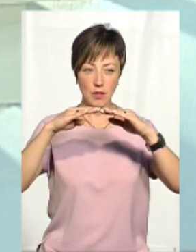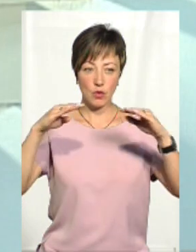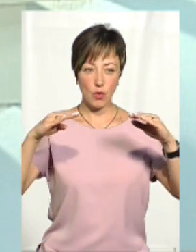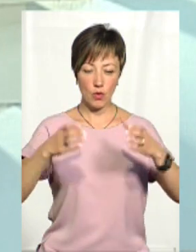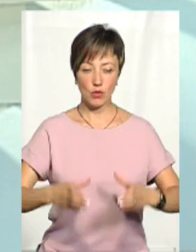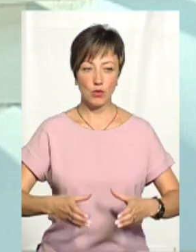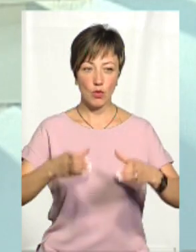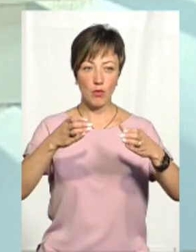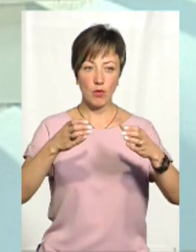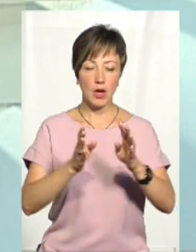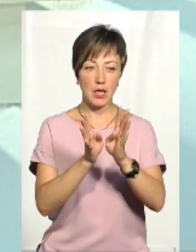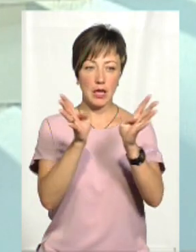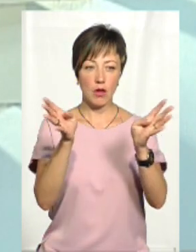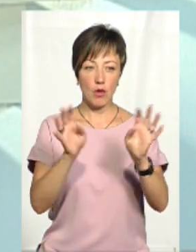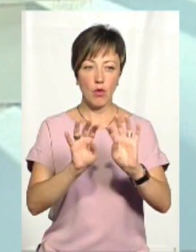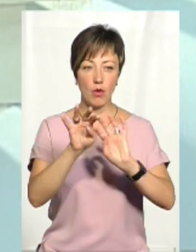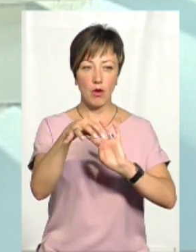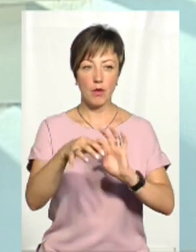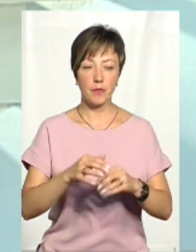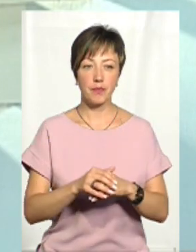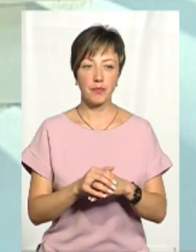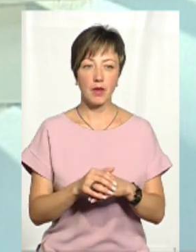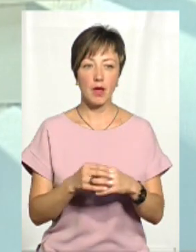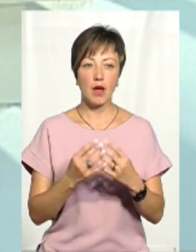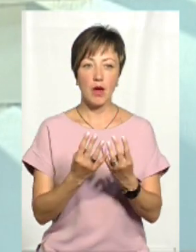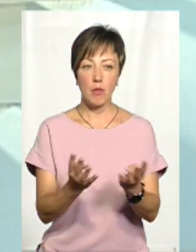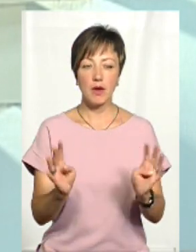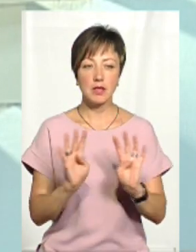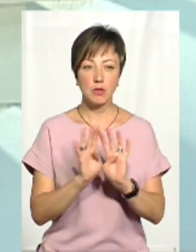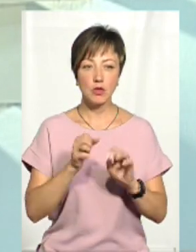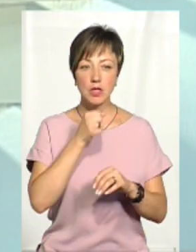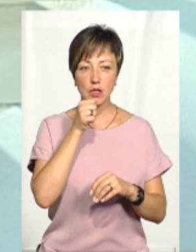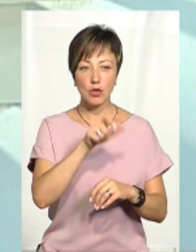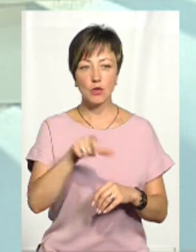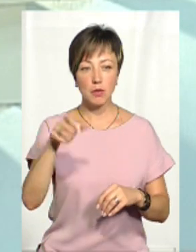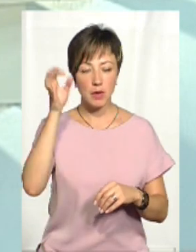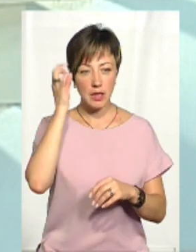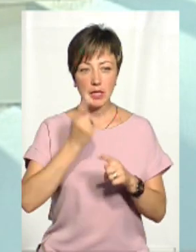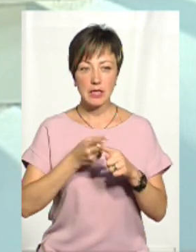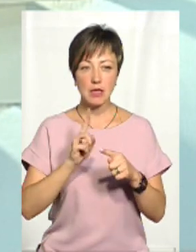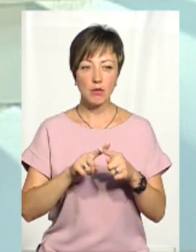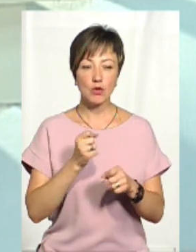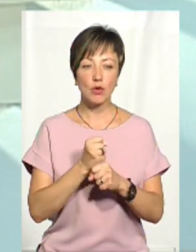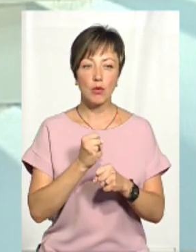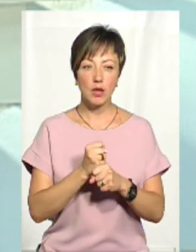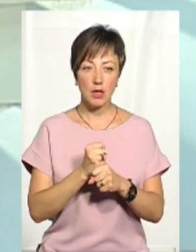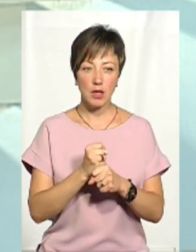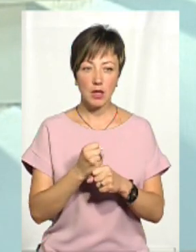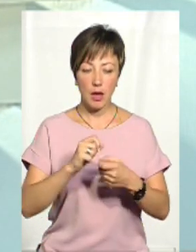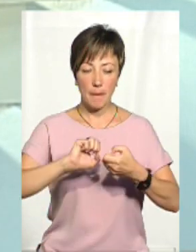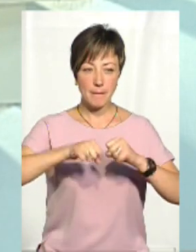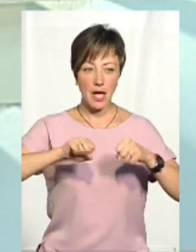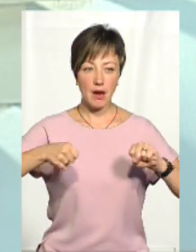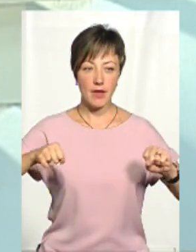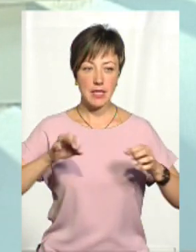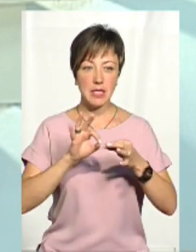тільки стовбура, а й скелетних гілок. Ловчі пояси, хто пам'ятає, може старші люди пам'ятають, це були вони зроблені такі перевесла із